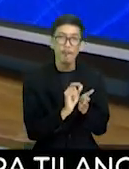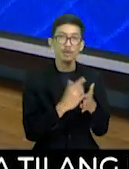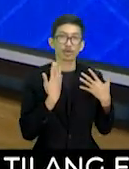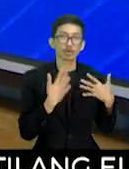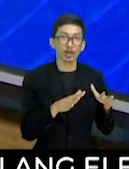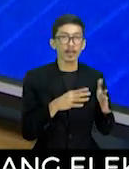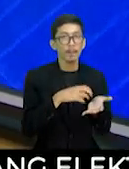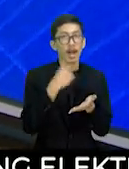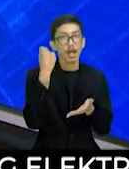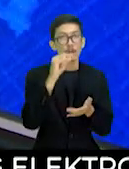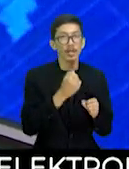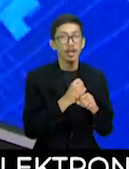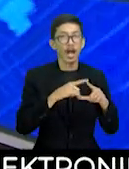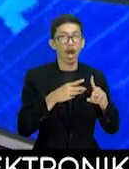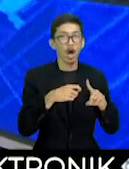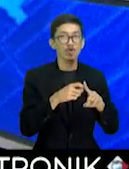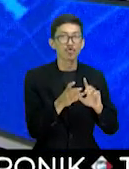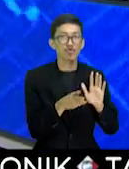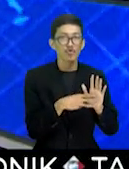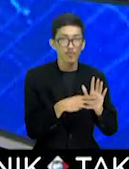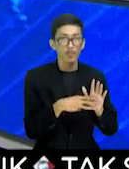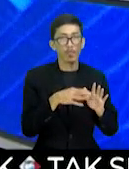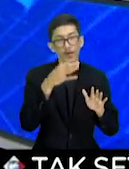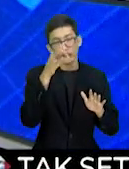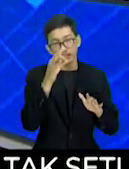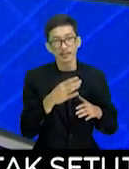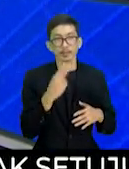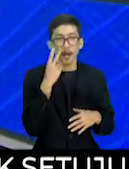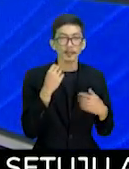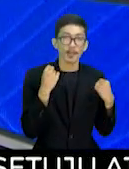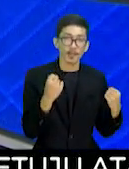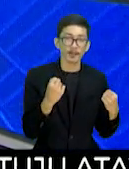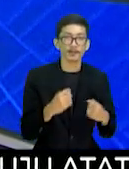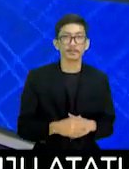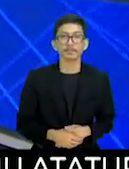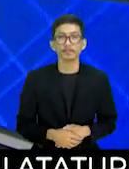kantor Gakum di Telantas Polda Metro Jaya. Jaga kesehatan dan selamat bertugas kembali.